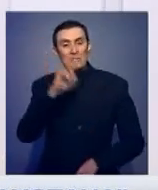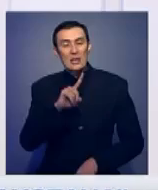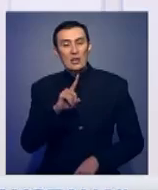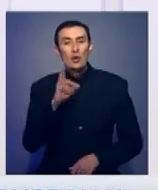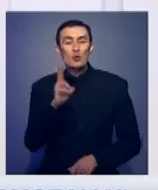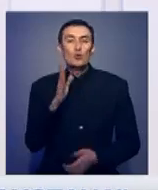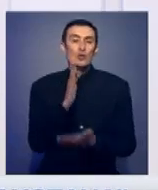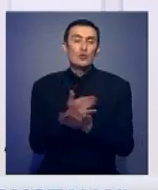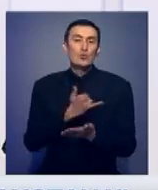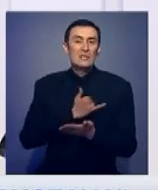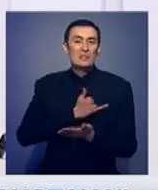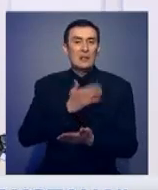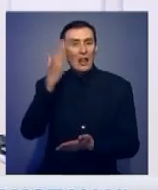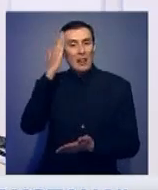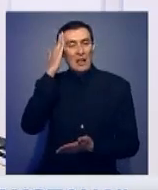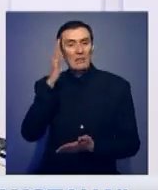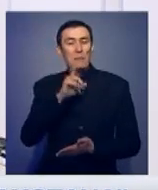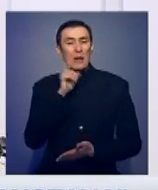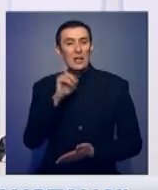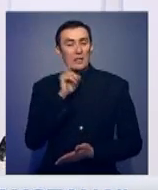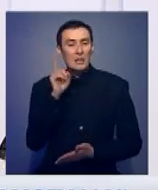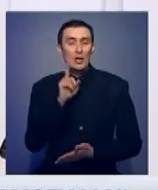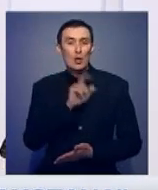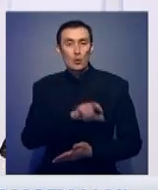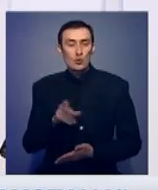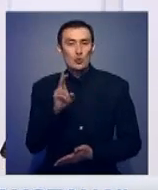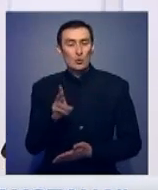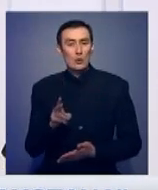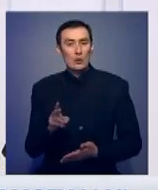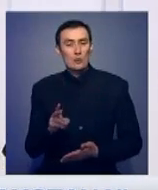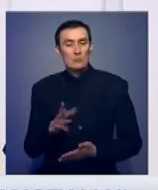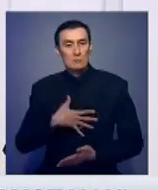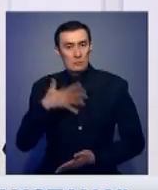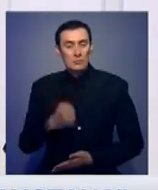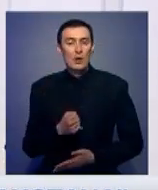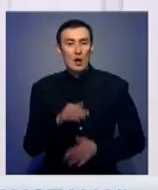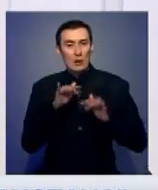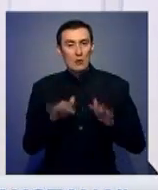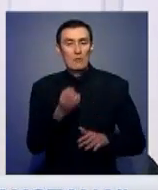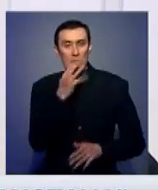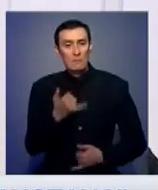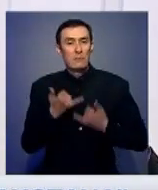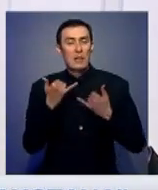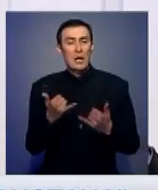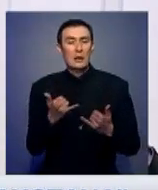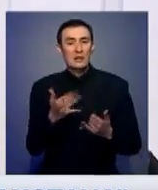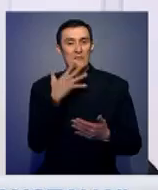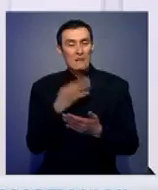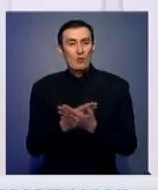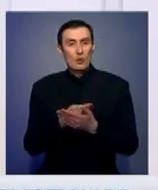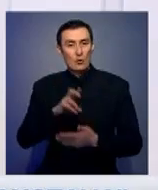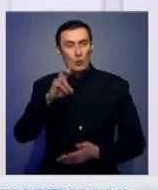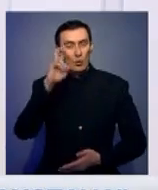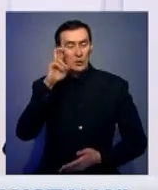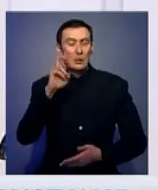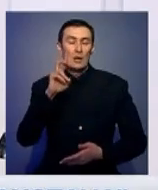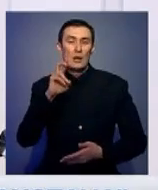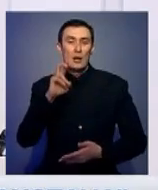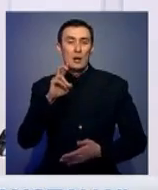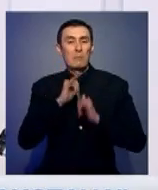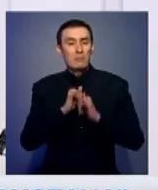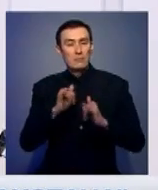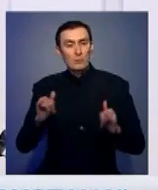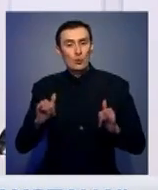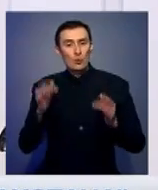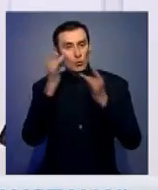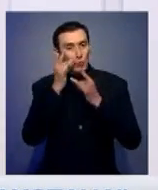молодых людях, которые могут, готовы и уже делают ответственные хорошие дела во благо Родины, во благо процветания